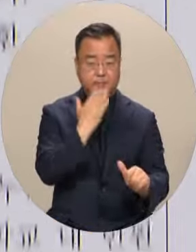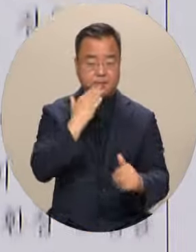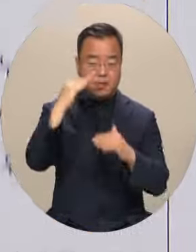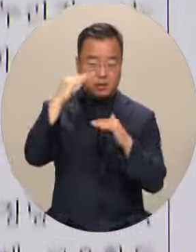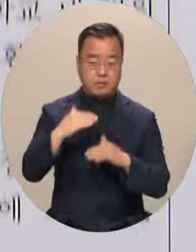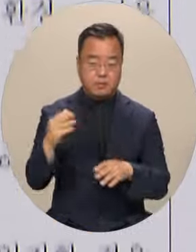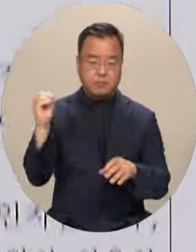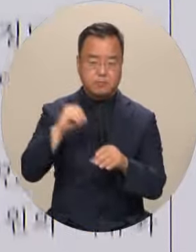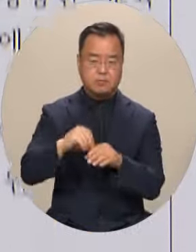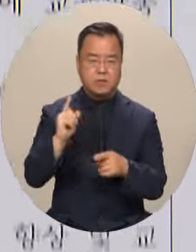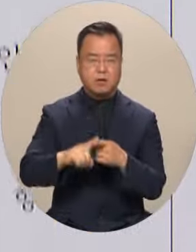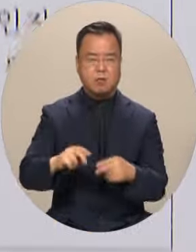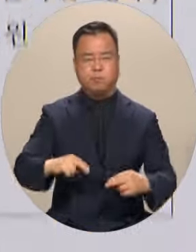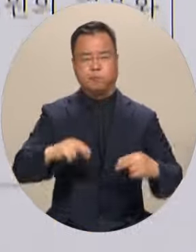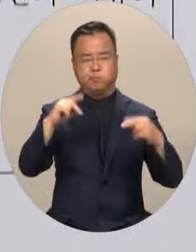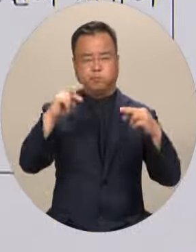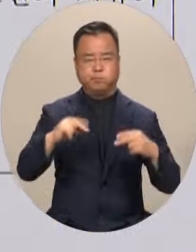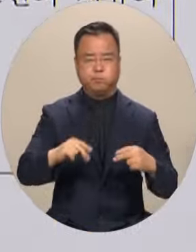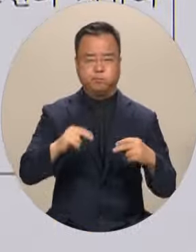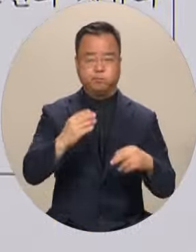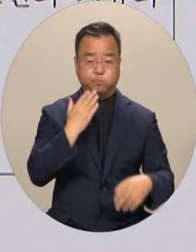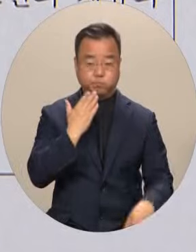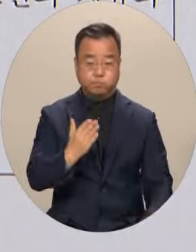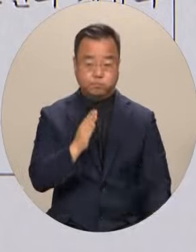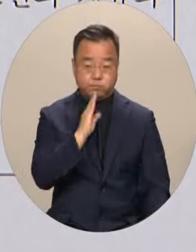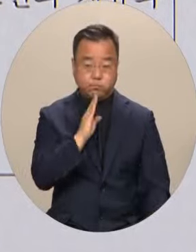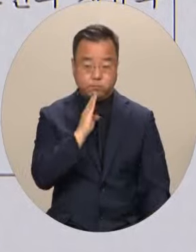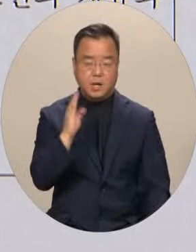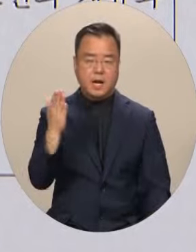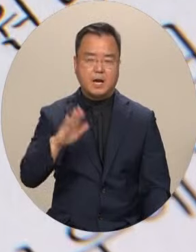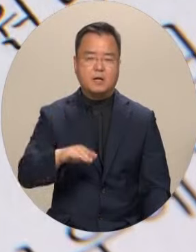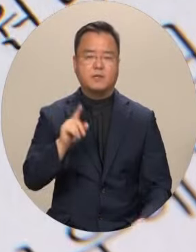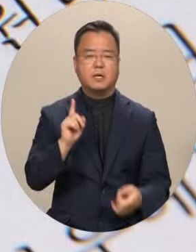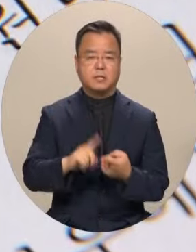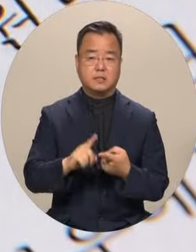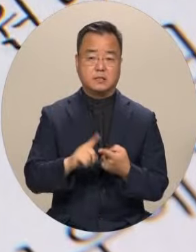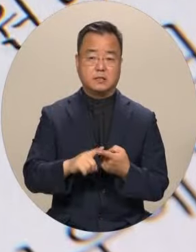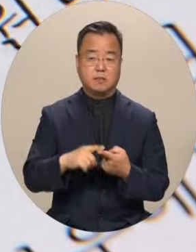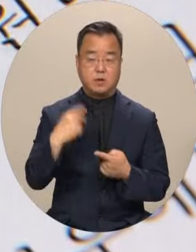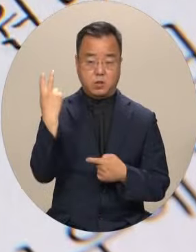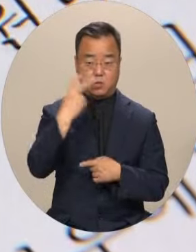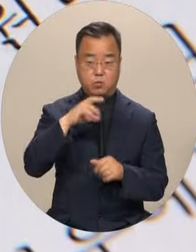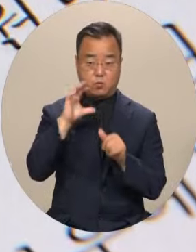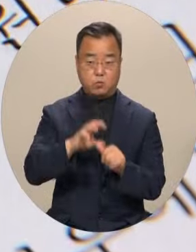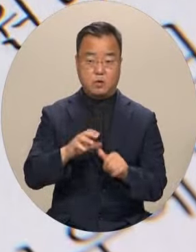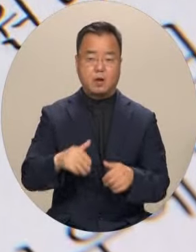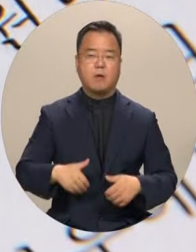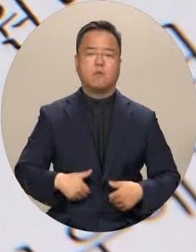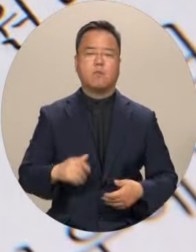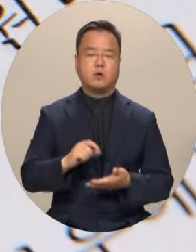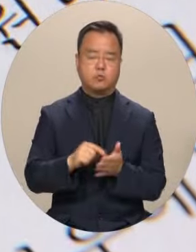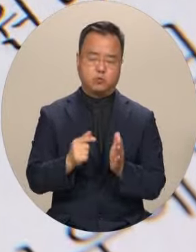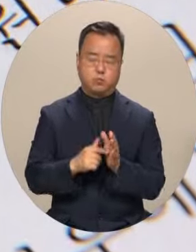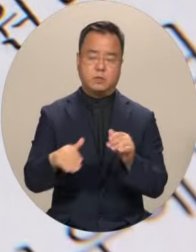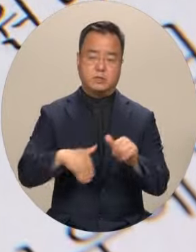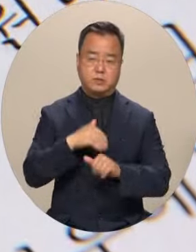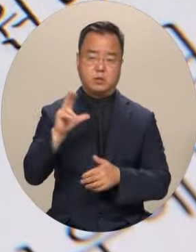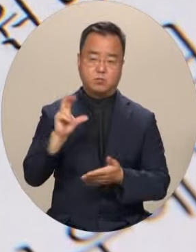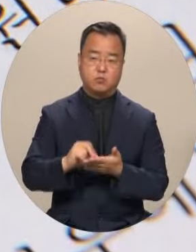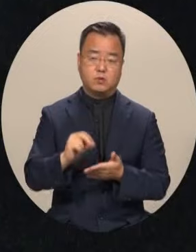담겨진 것을 두고 감을 박이 있을 수는 있겠습니다 근데 이렇게라도 통제가 필요할만큼 교육 현장의 문제가